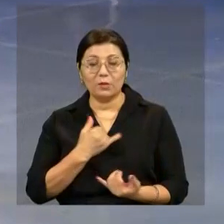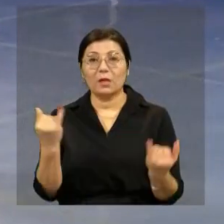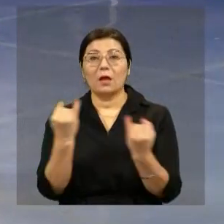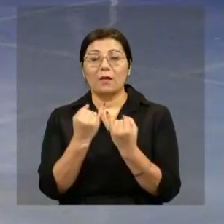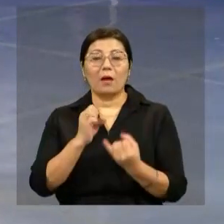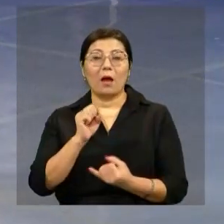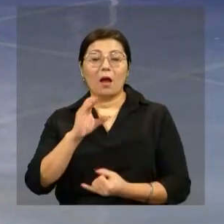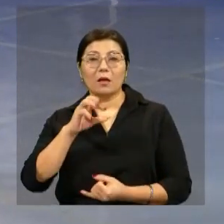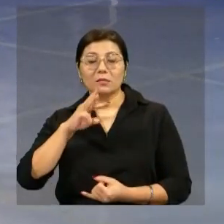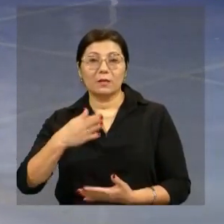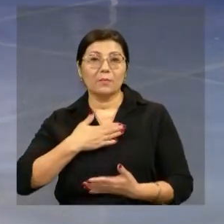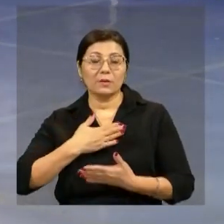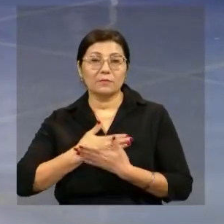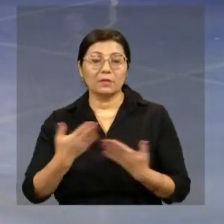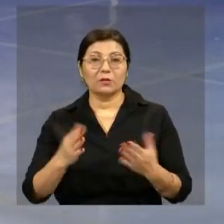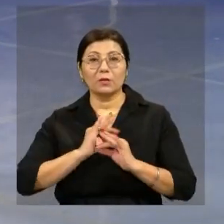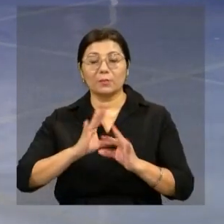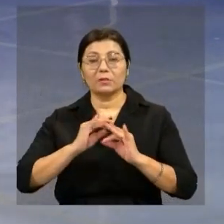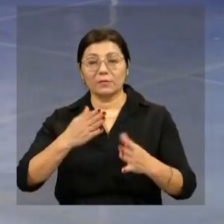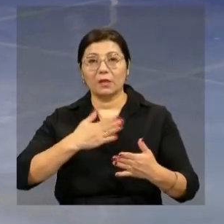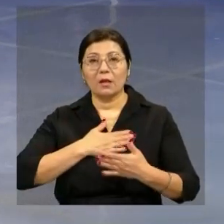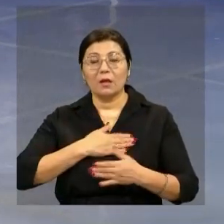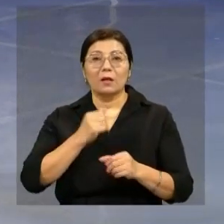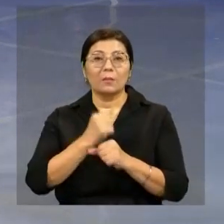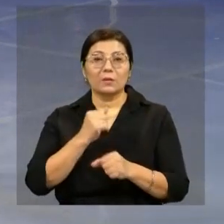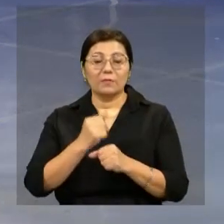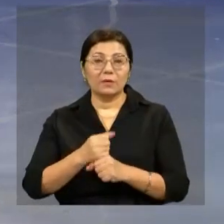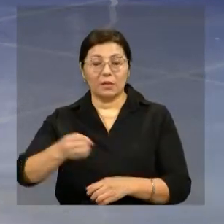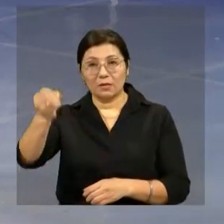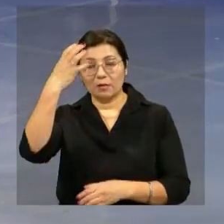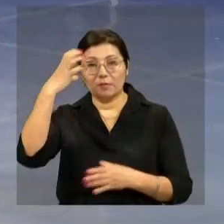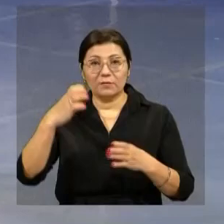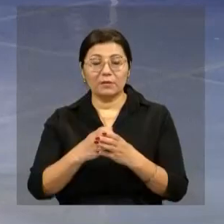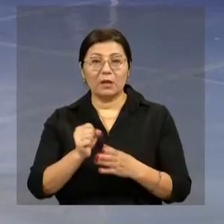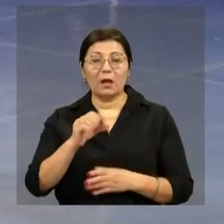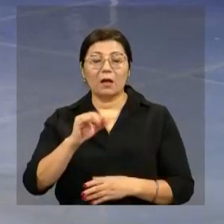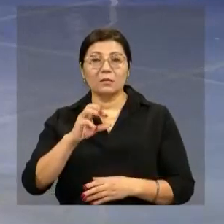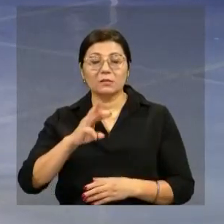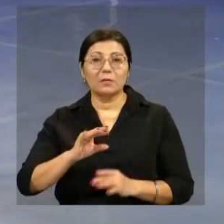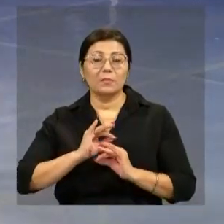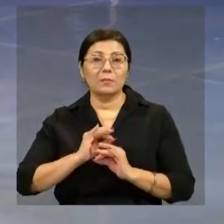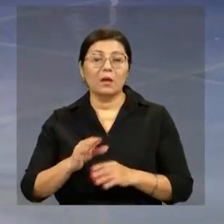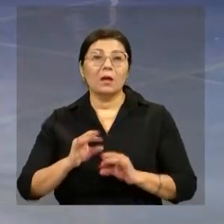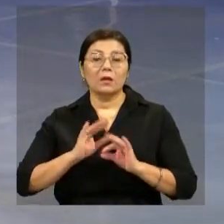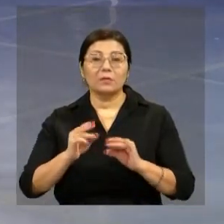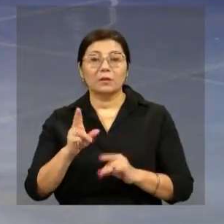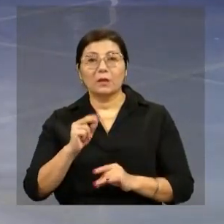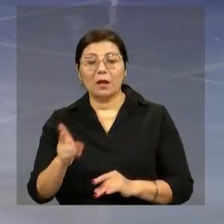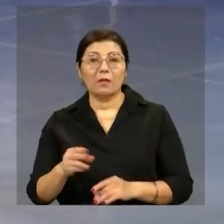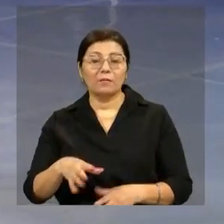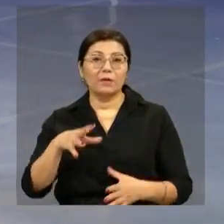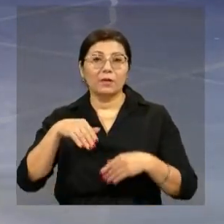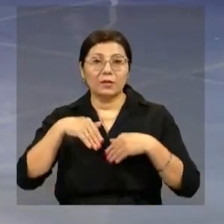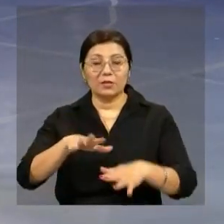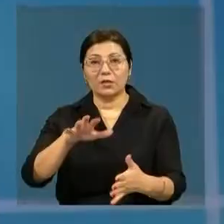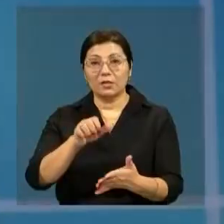Монтаева, волонтер, который расскажет подробнее о волонтерской работе в образовательной сфере. Асем, расскажите, как вы пришли к волонтерству, почему решили заниматься